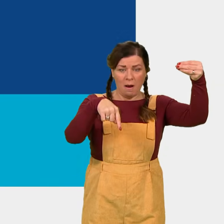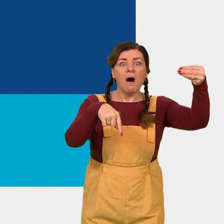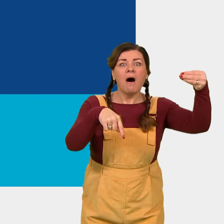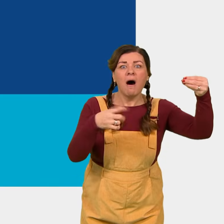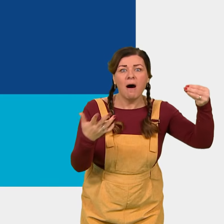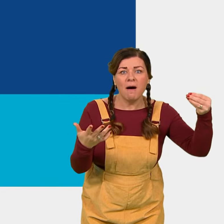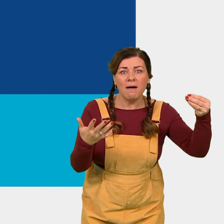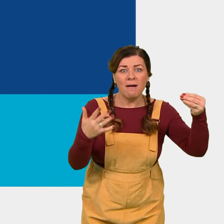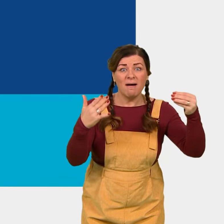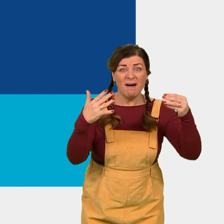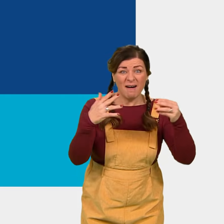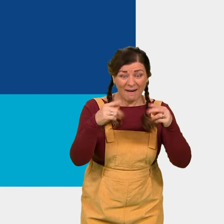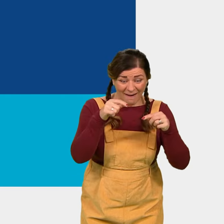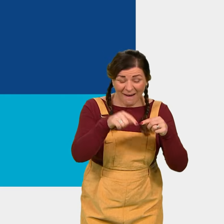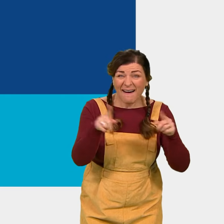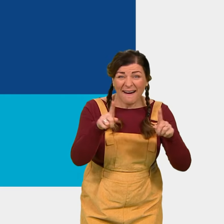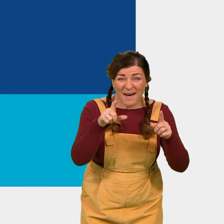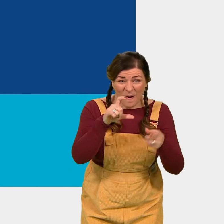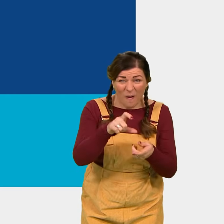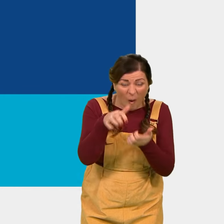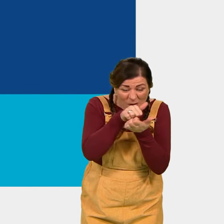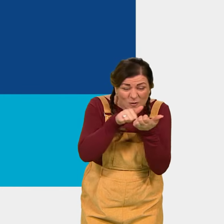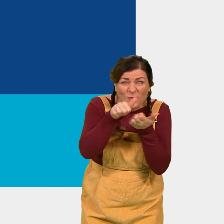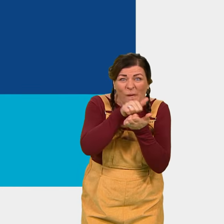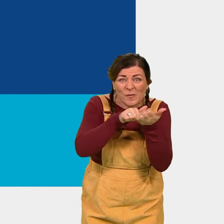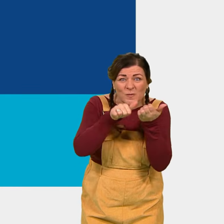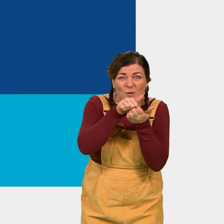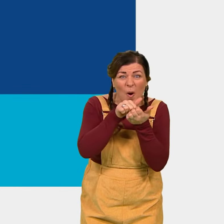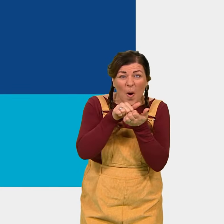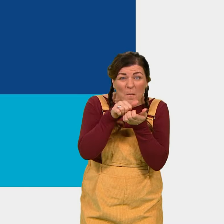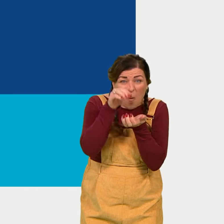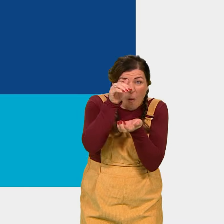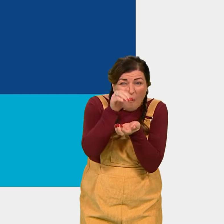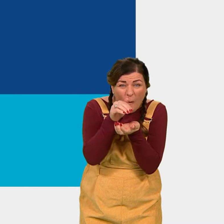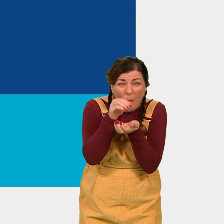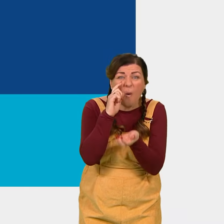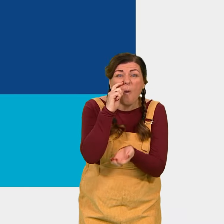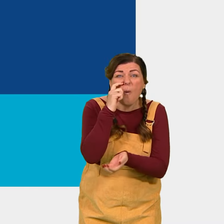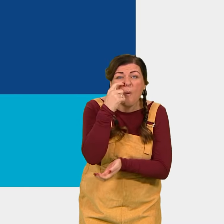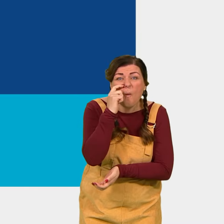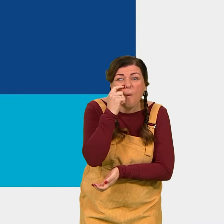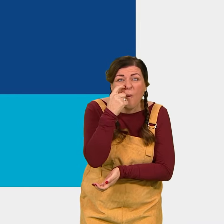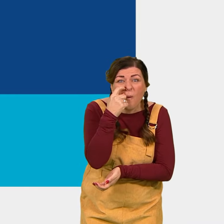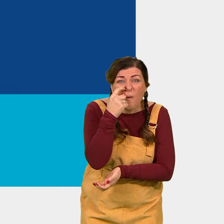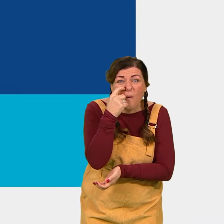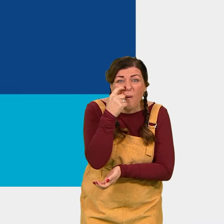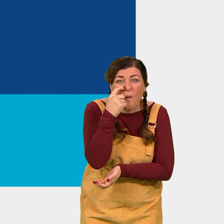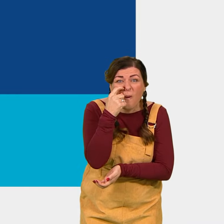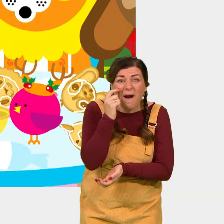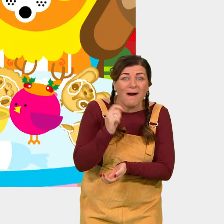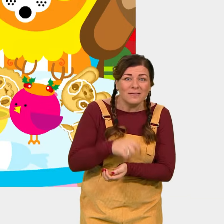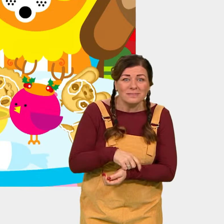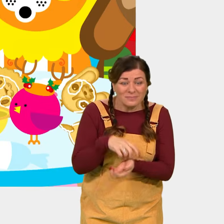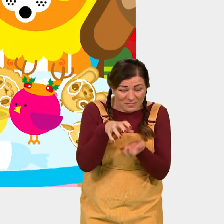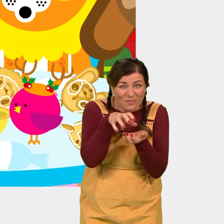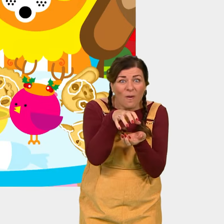mewn yn y tŷ sinsir, yn cnoi darn mawr o'r drws ffrynt, roedd llygoden fach.